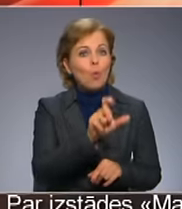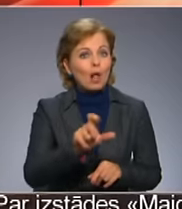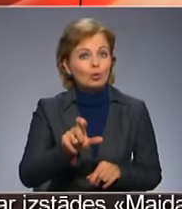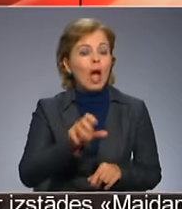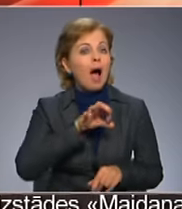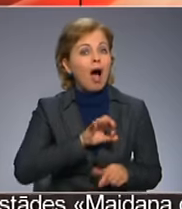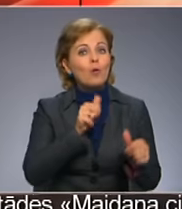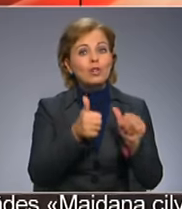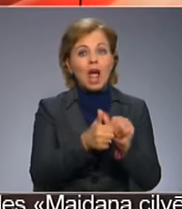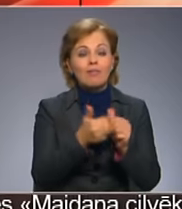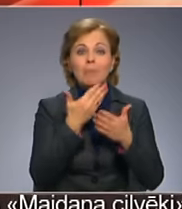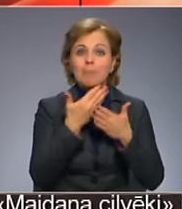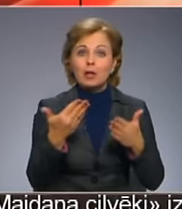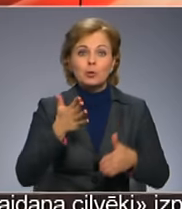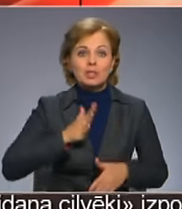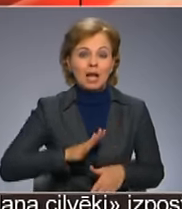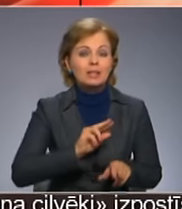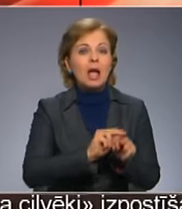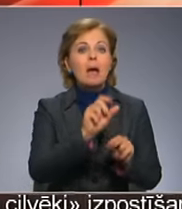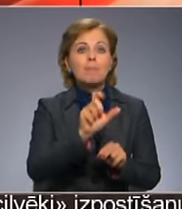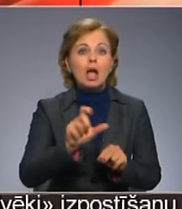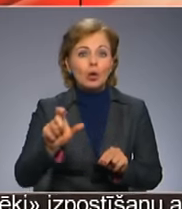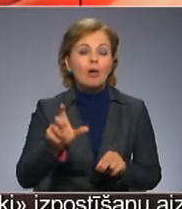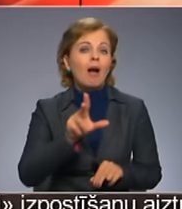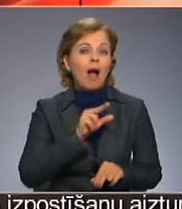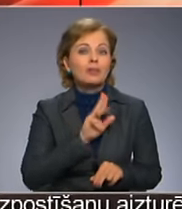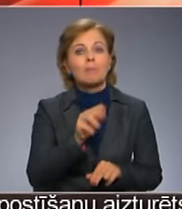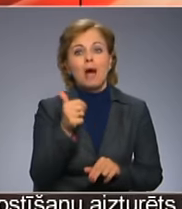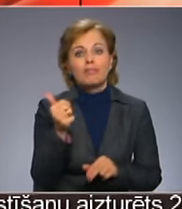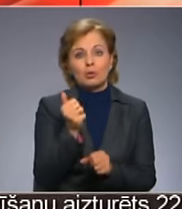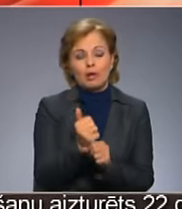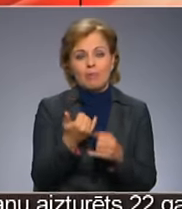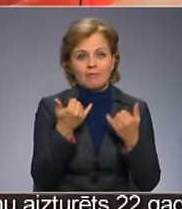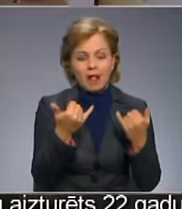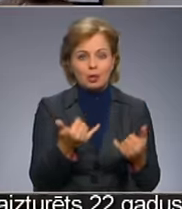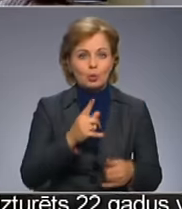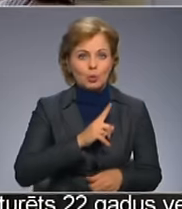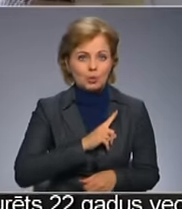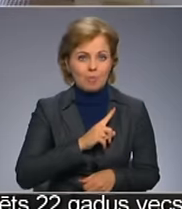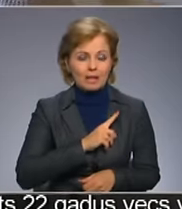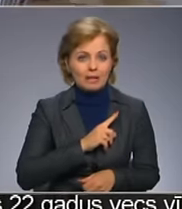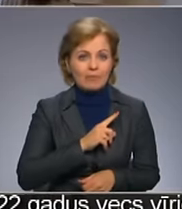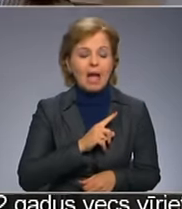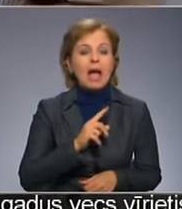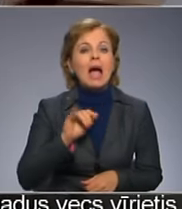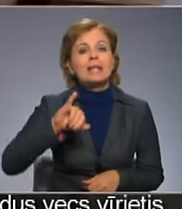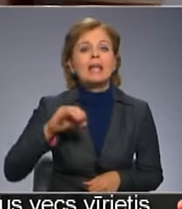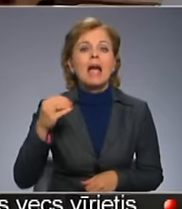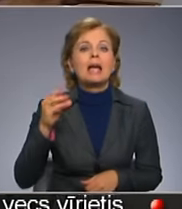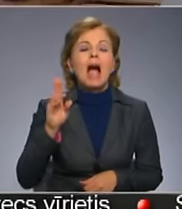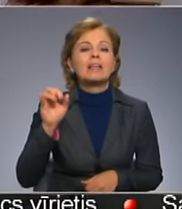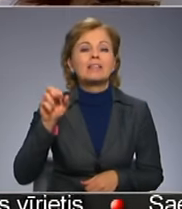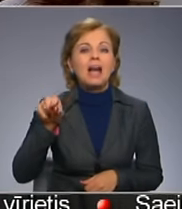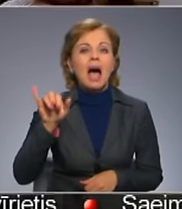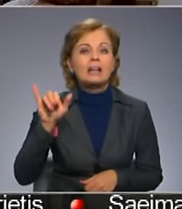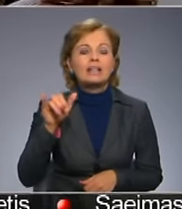sagaidīs, pedagogi ir gandarīti par viņu darbam veltīto uzmanību, turpina TV Spektrs. Jekaterina Troicka ir skolotāja ar